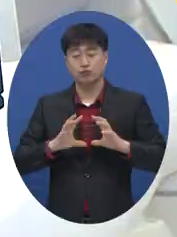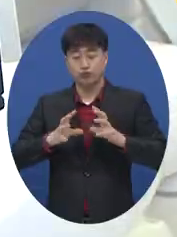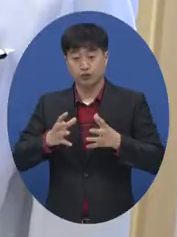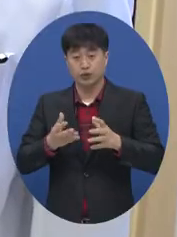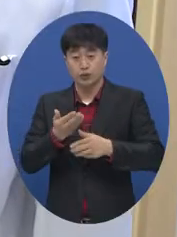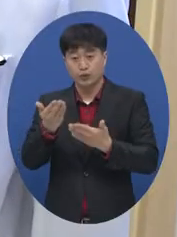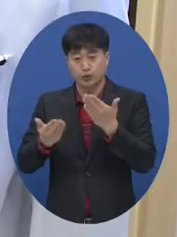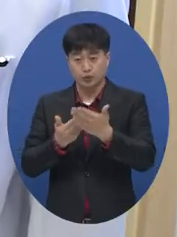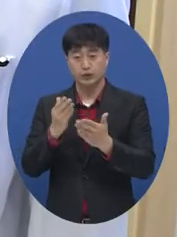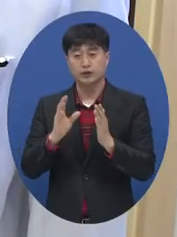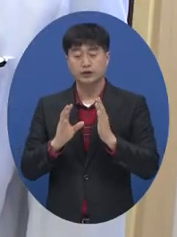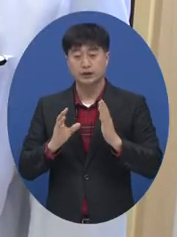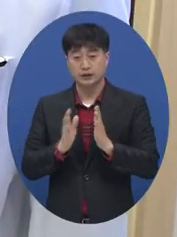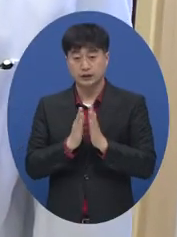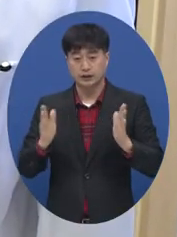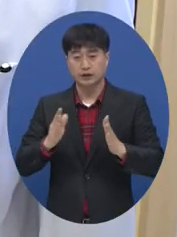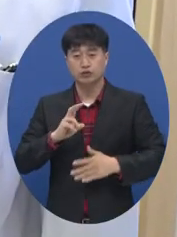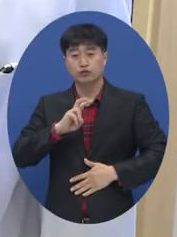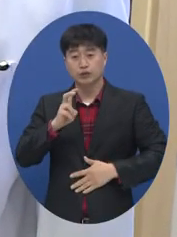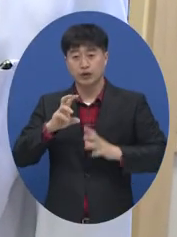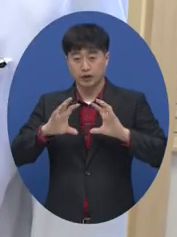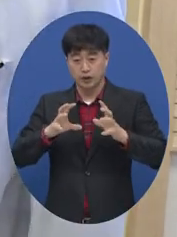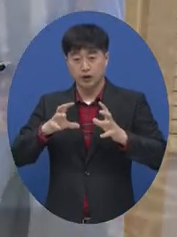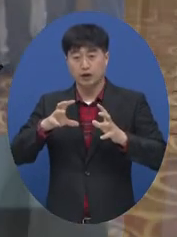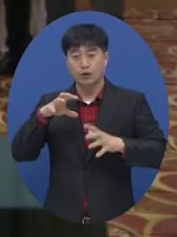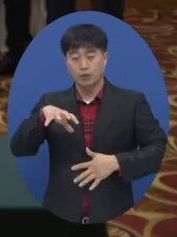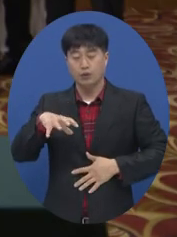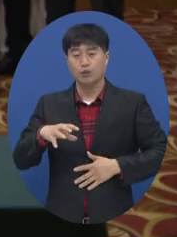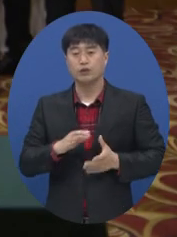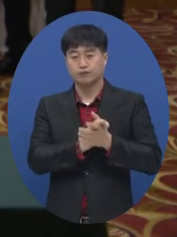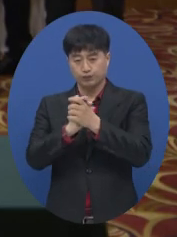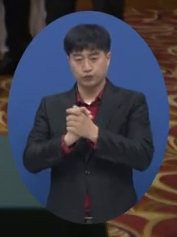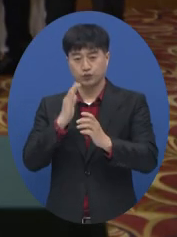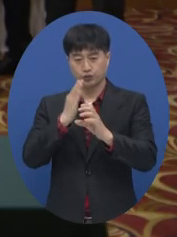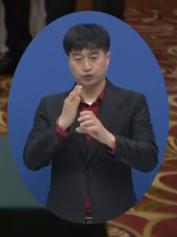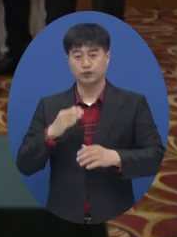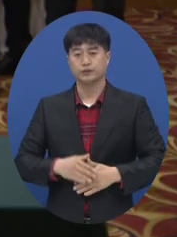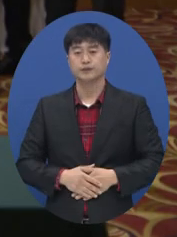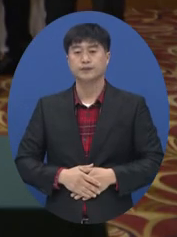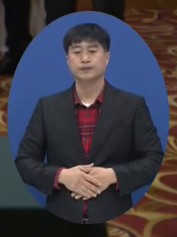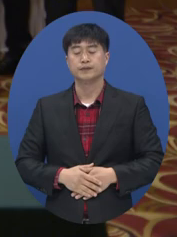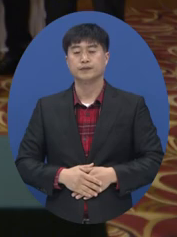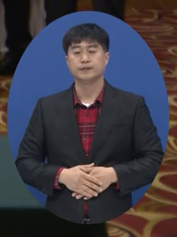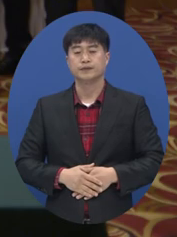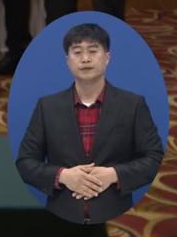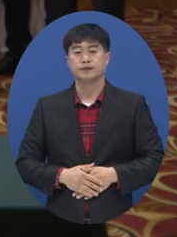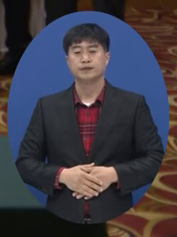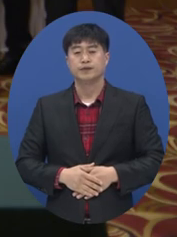현재 20개 지역과 우호관계를 유지하고 있습니다. 경기주TV 한선지입니다.